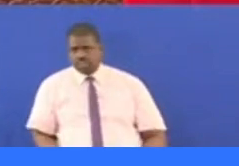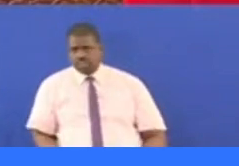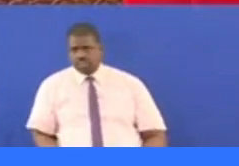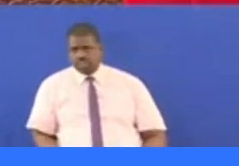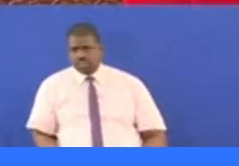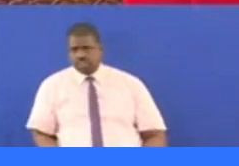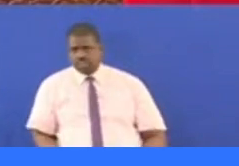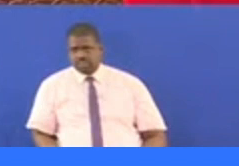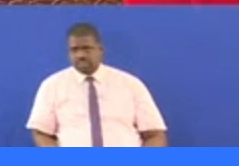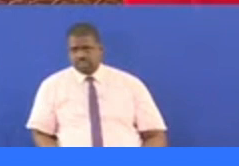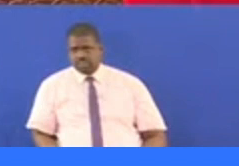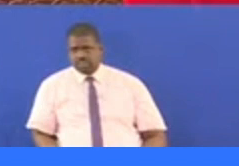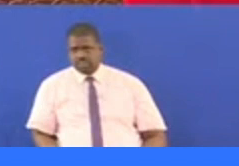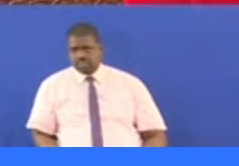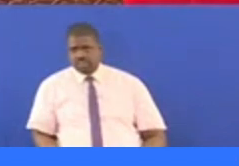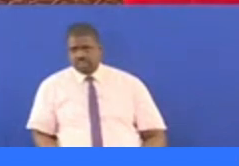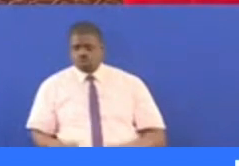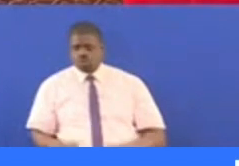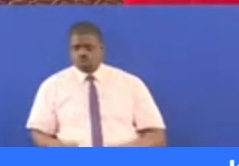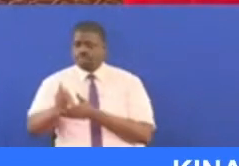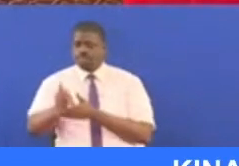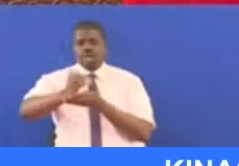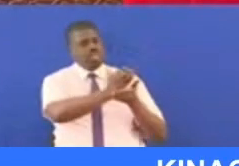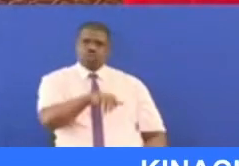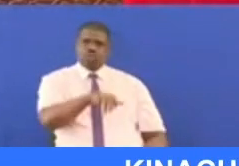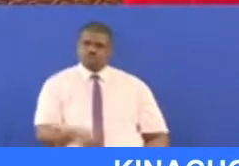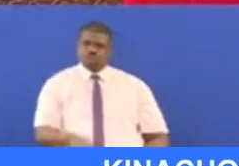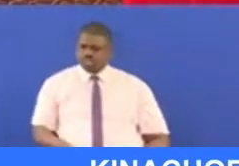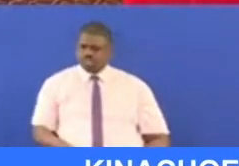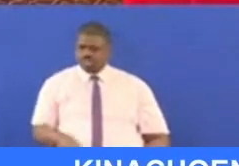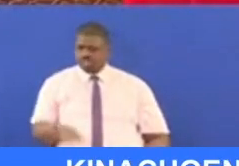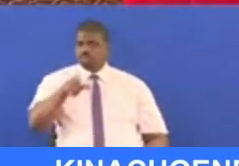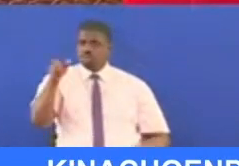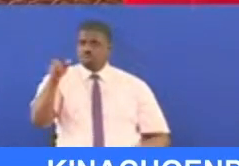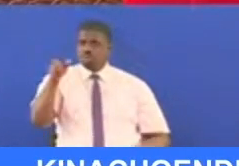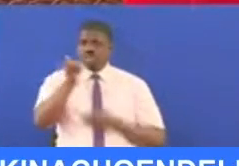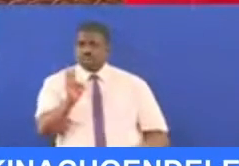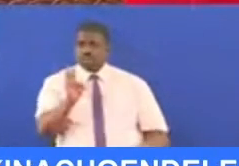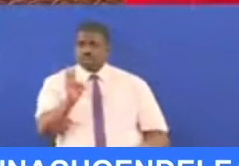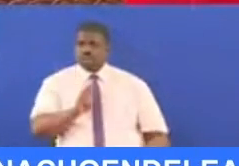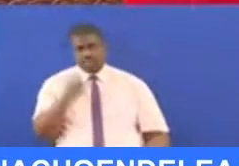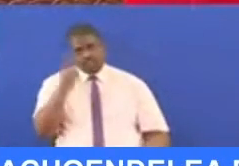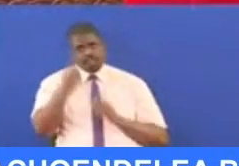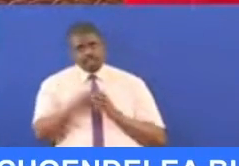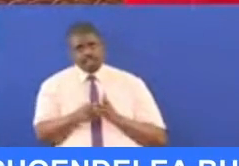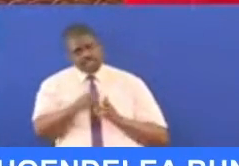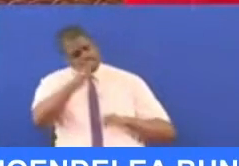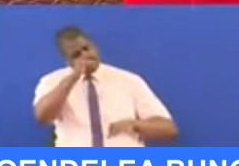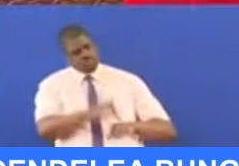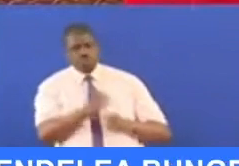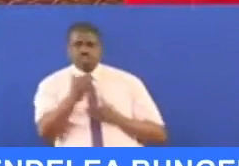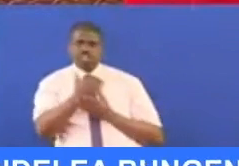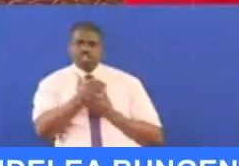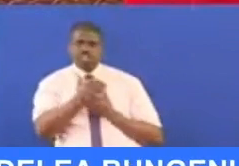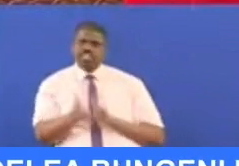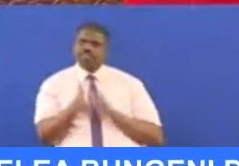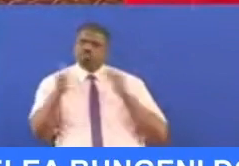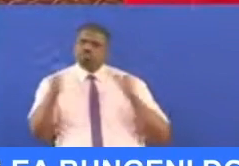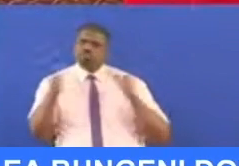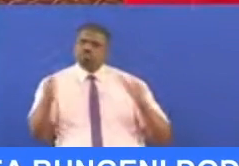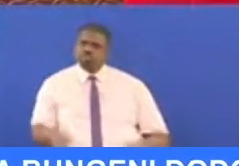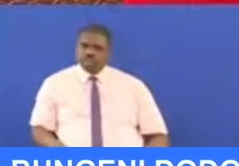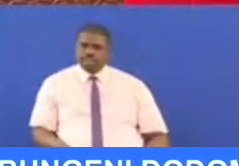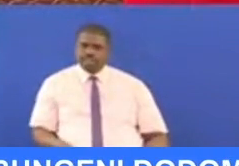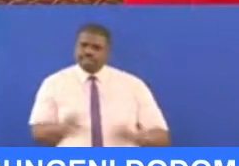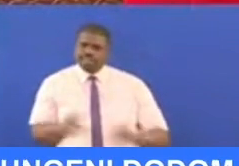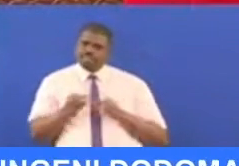wamegawanya ajira zile kwa mikoa na kule mikoani wakazigawa kwa wilaya. Maana yake zimegusa eneo kubwa.